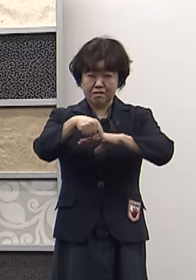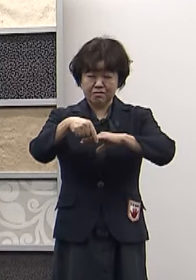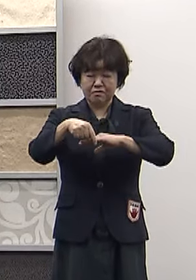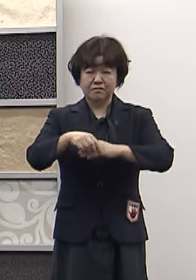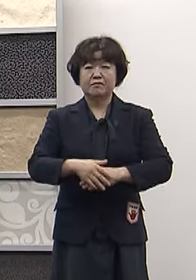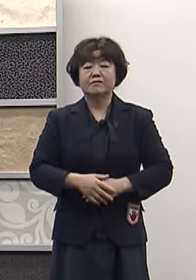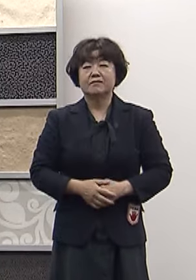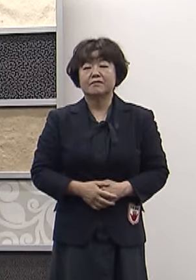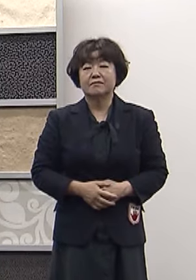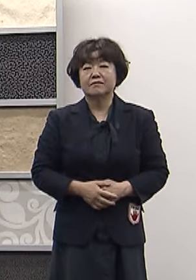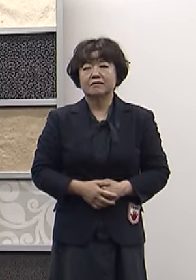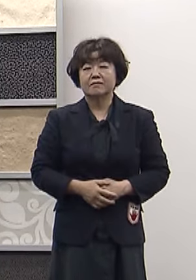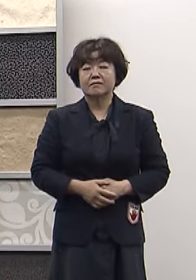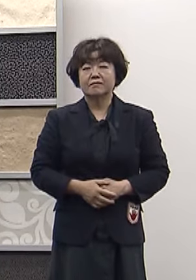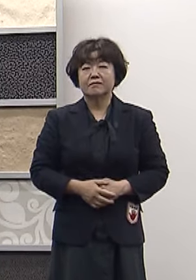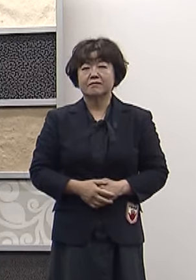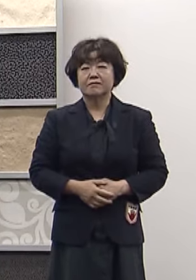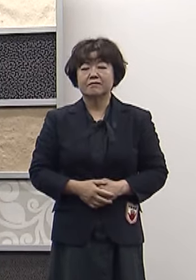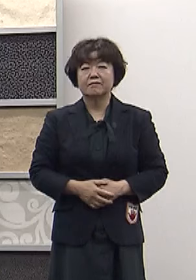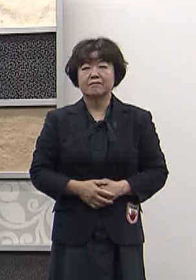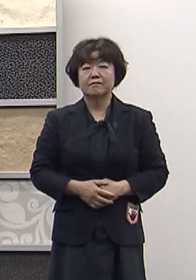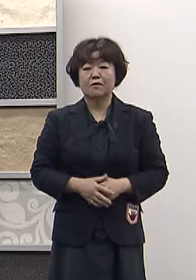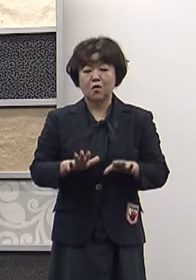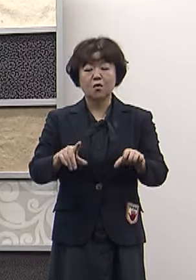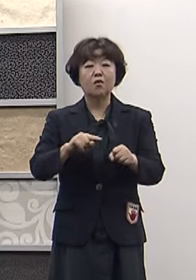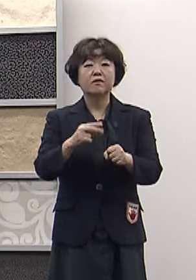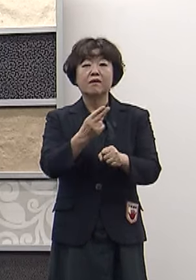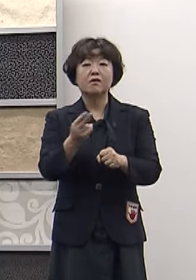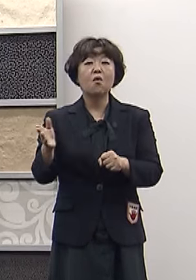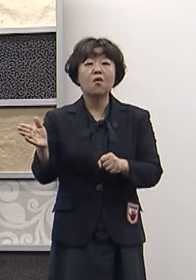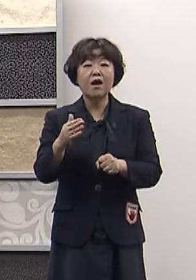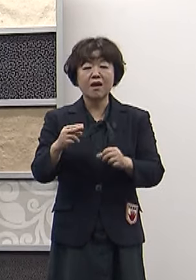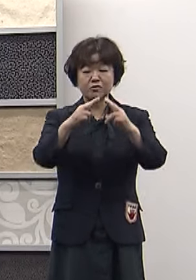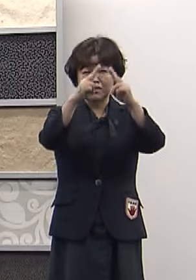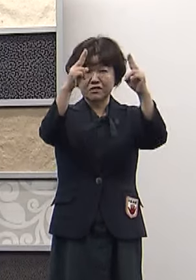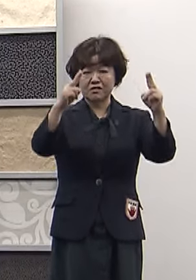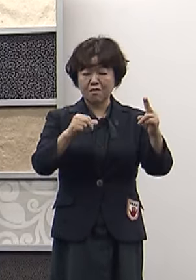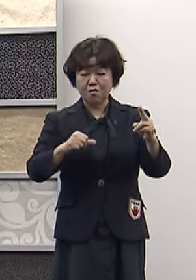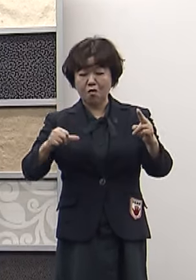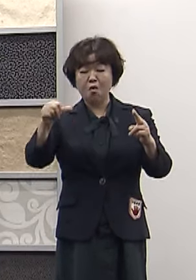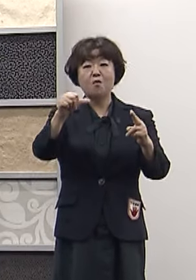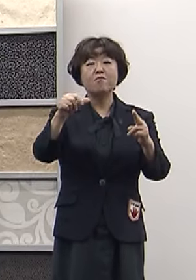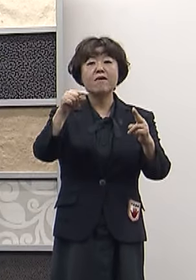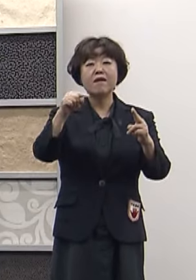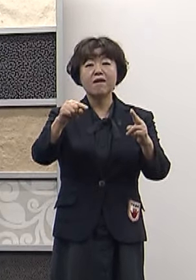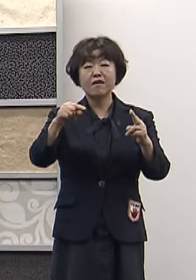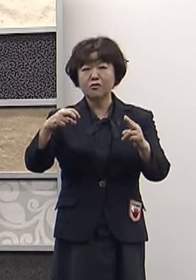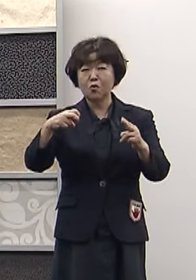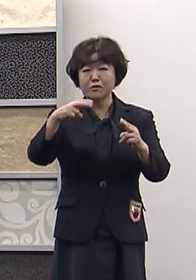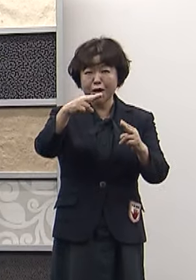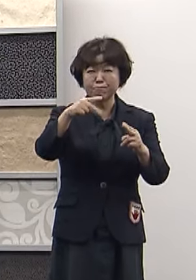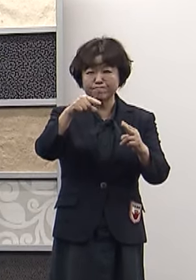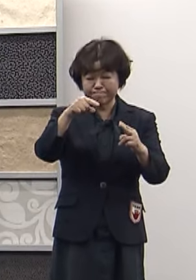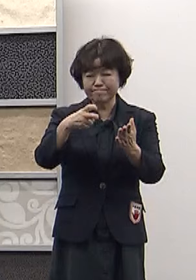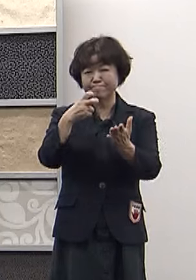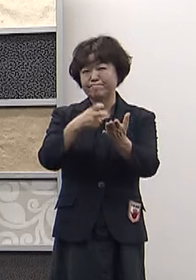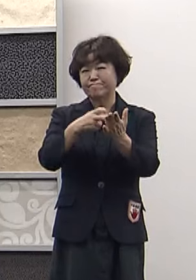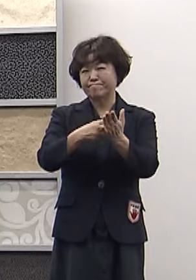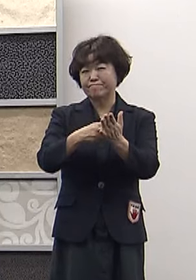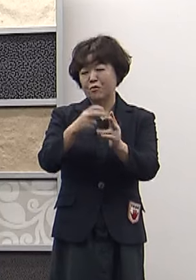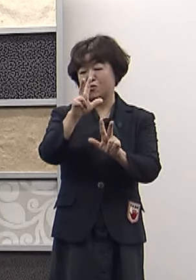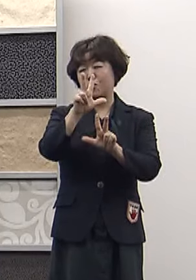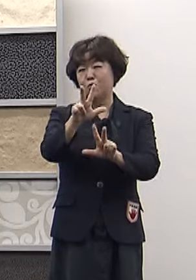ます。ご案内のとおり、今年度から5合目の登山規制始まりますが、円滑な実施に向け、関係者の皆様